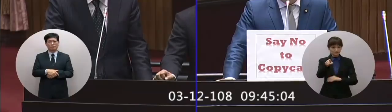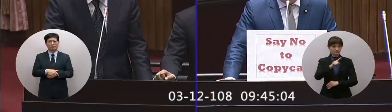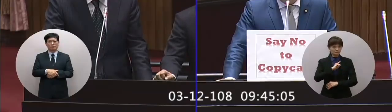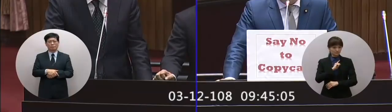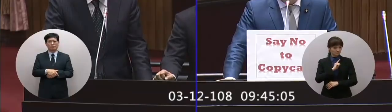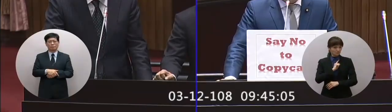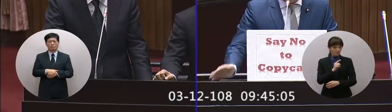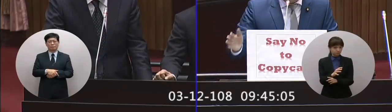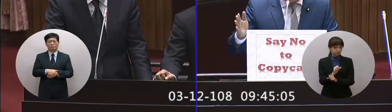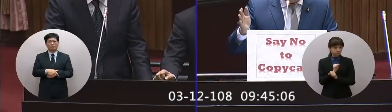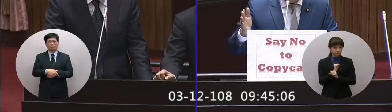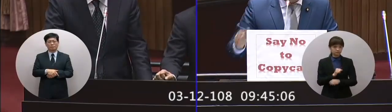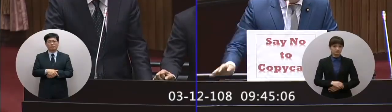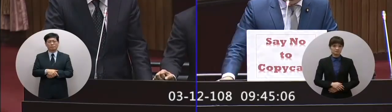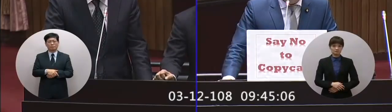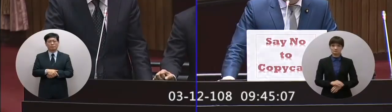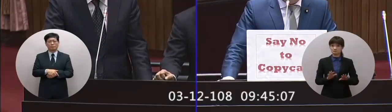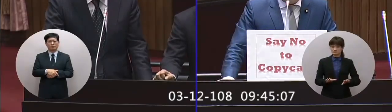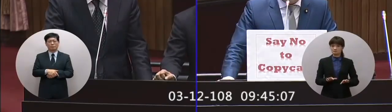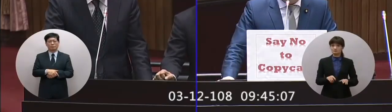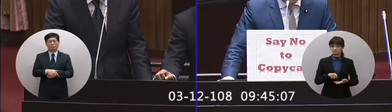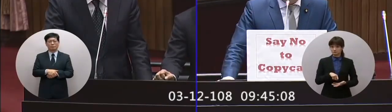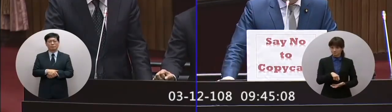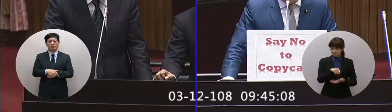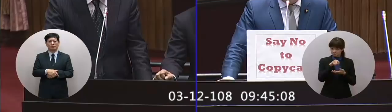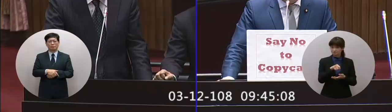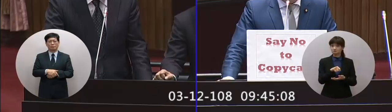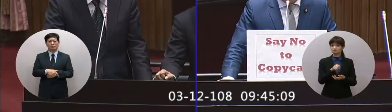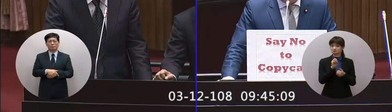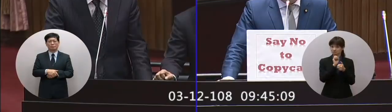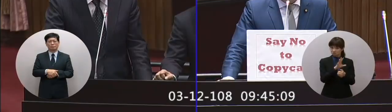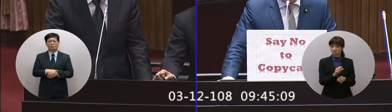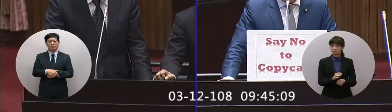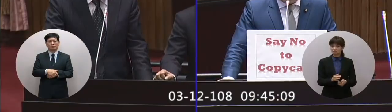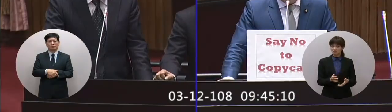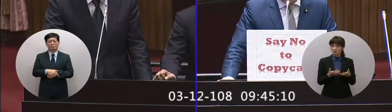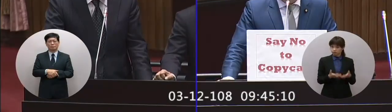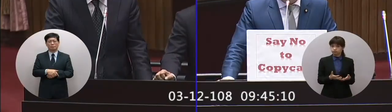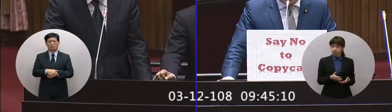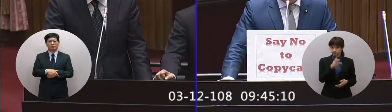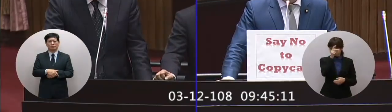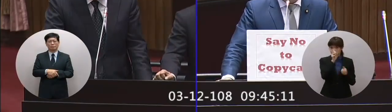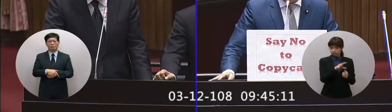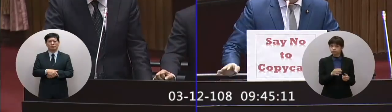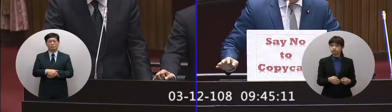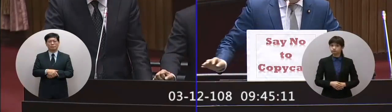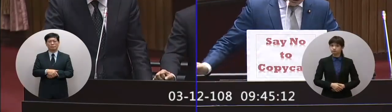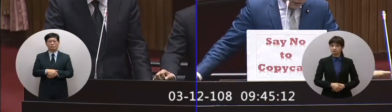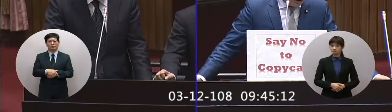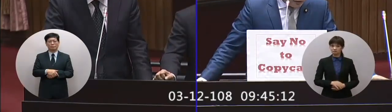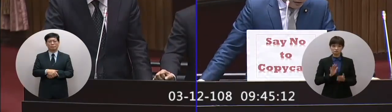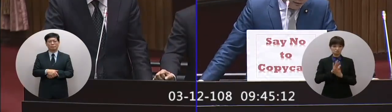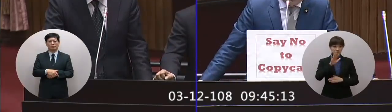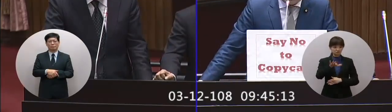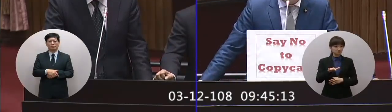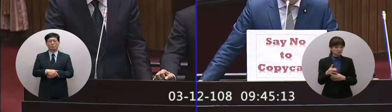去注意哦。我跟你今天算是提出一个比较严正的一个警告，因为我们可能会有